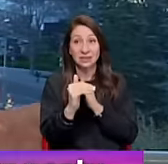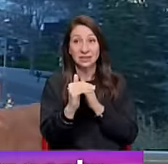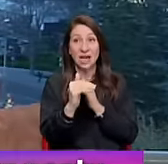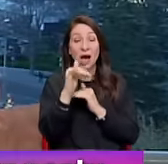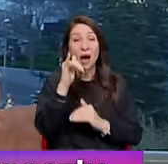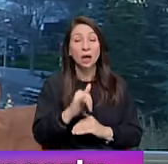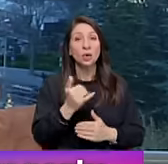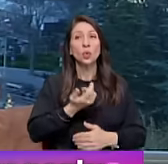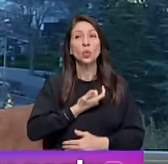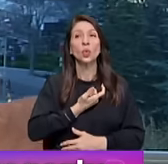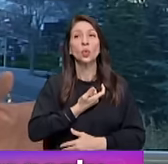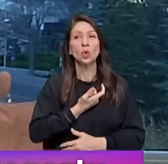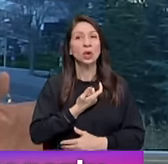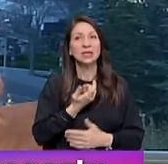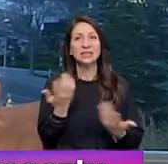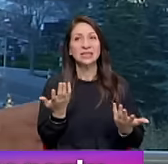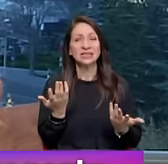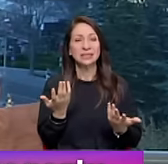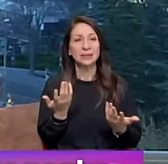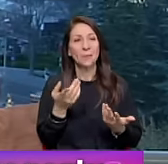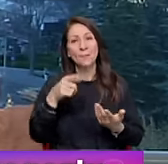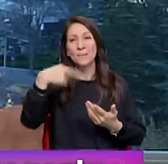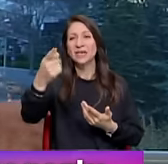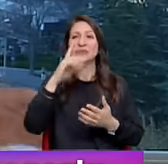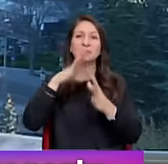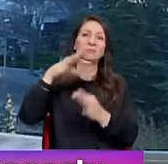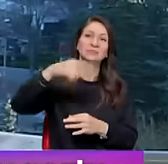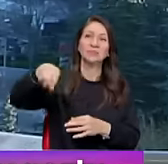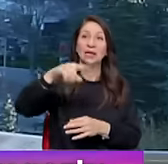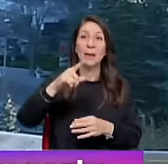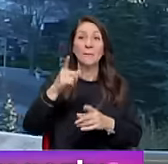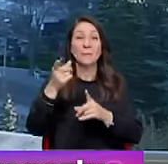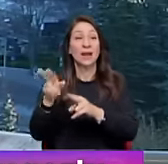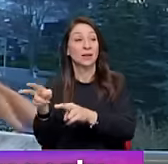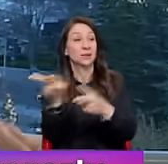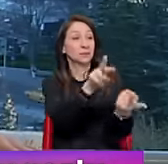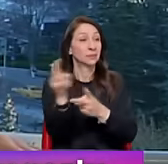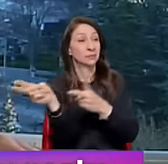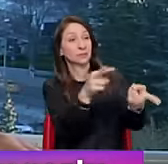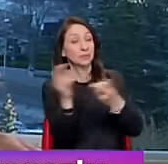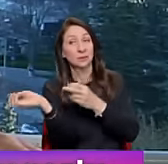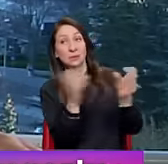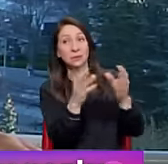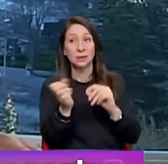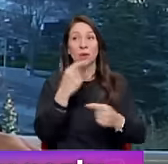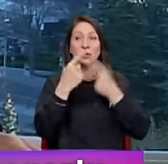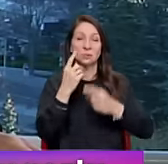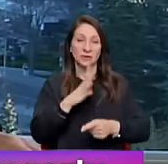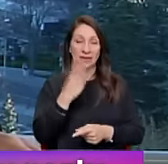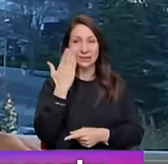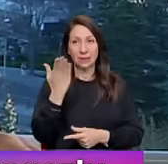hakkı hukuku nasıl birileri tarafından birilerine peşkeş çekiliyor iddiası var.